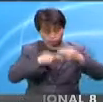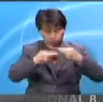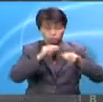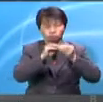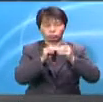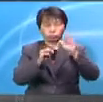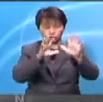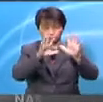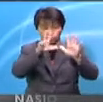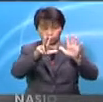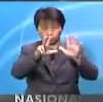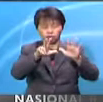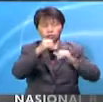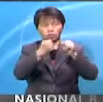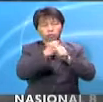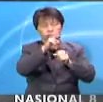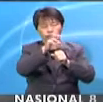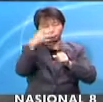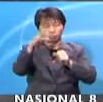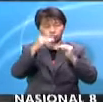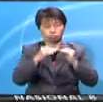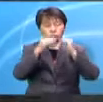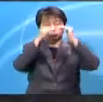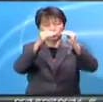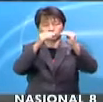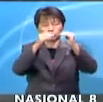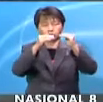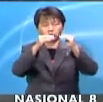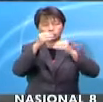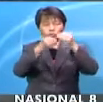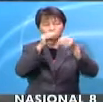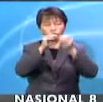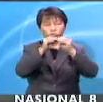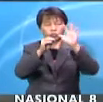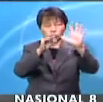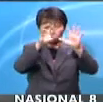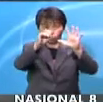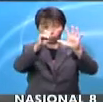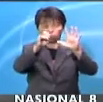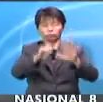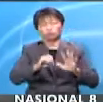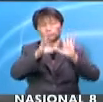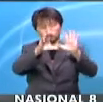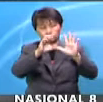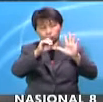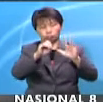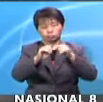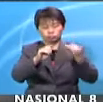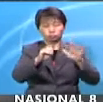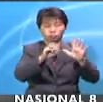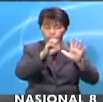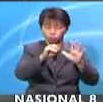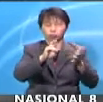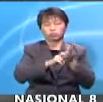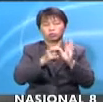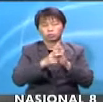dan pada tahun 2014 tahun lepas kita telah bisa yuk meningkat ke tanggal 50 dimana ini memperlihatkan